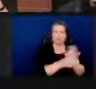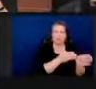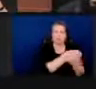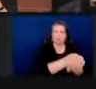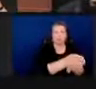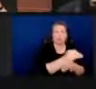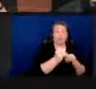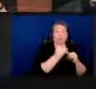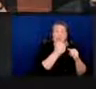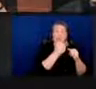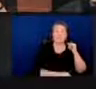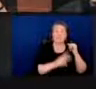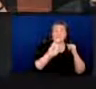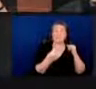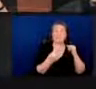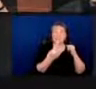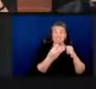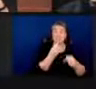kufikia mwisho wa mwaka tuna